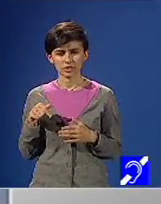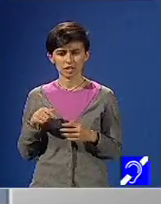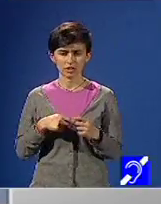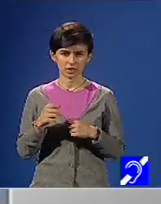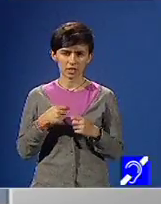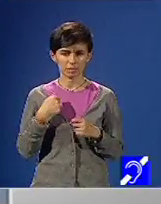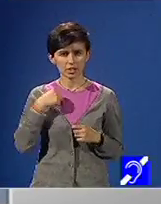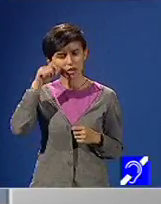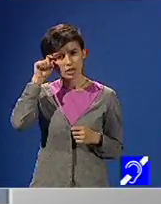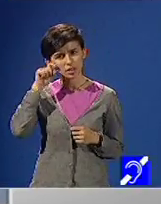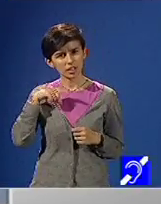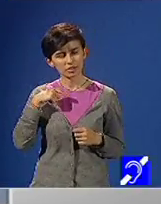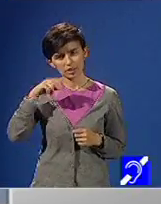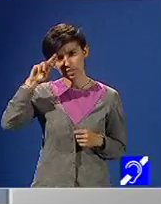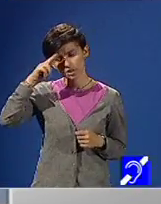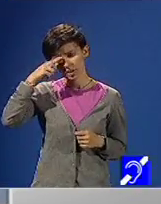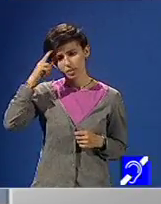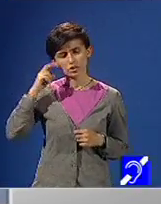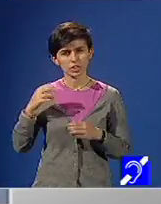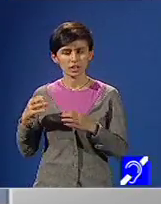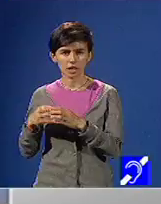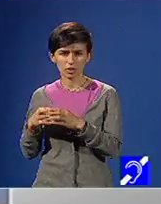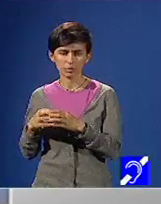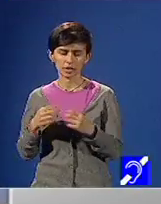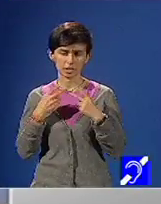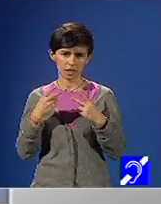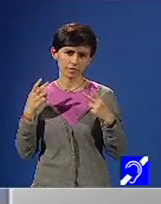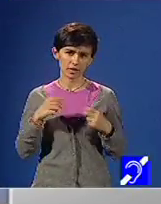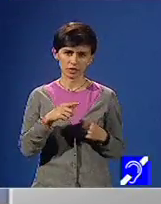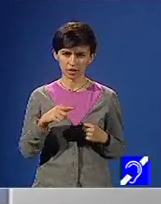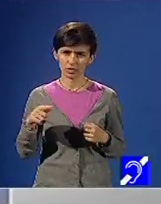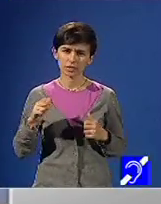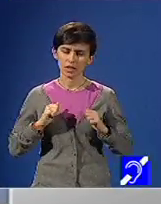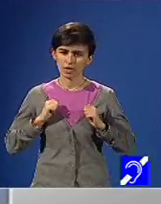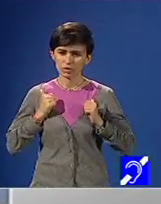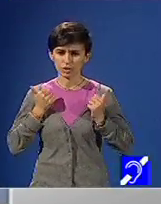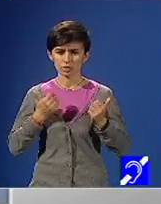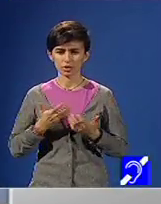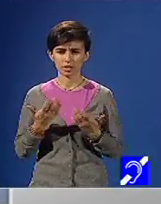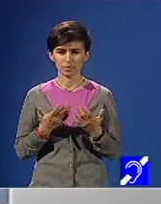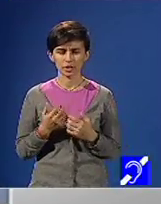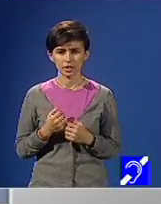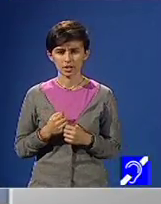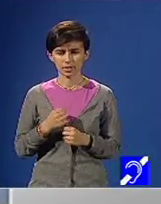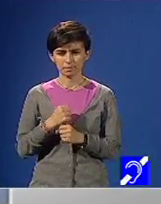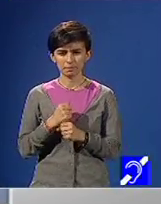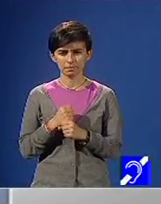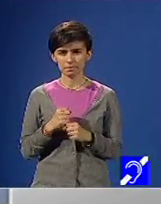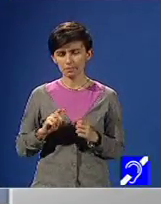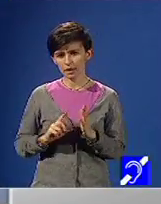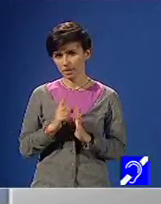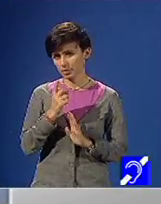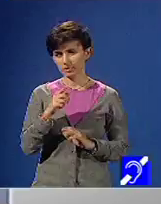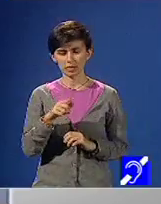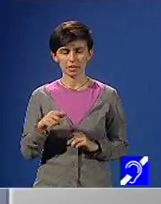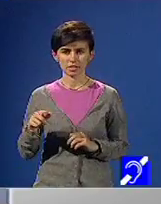campanie, eu cred că e și o recunoaștere din partea comunității a valorii voastre, a efortului pe care voi îl depuneți și a performanței voastre,